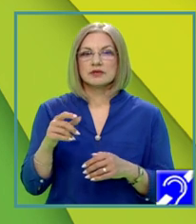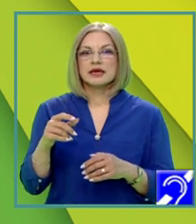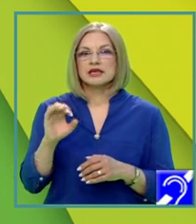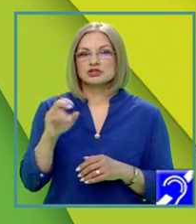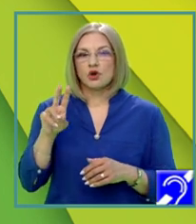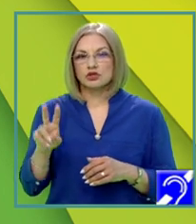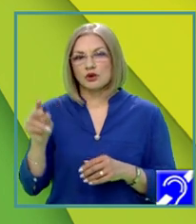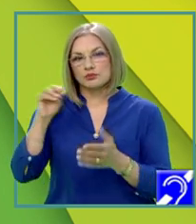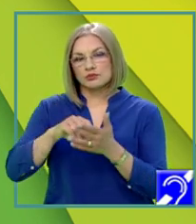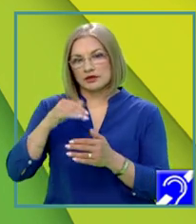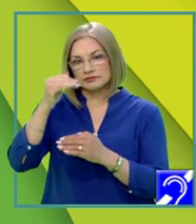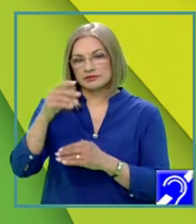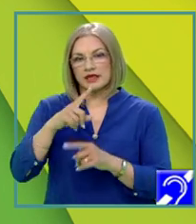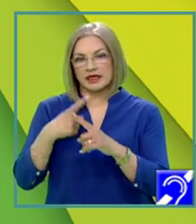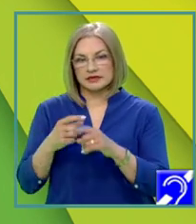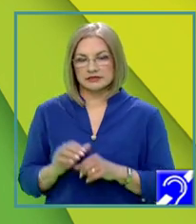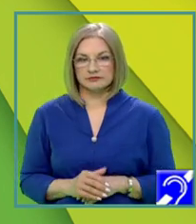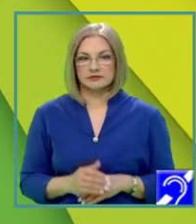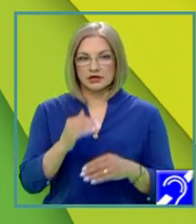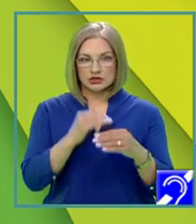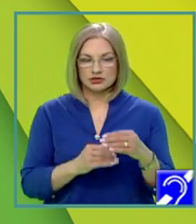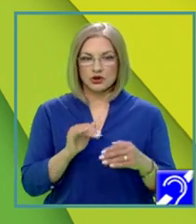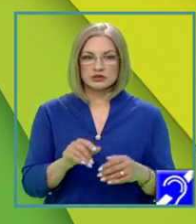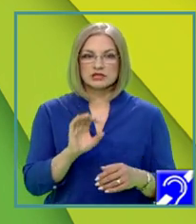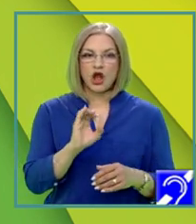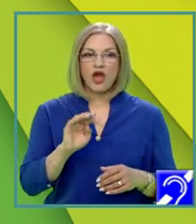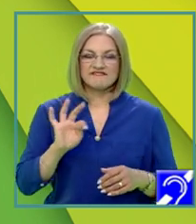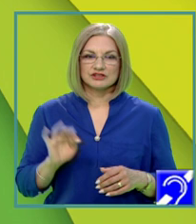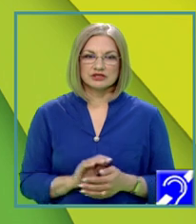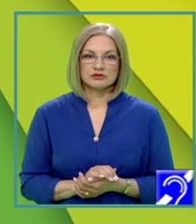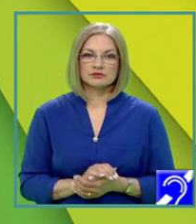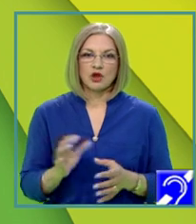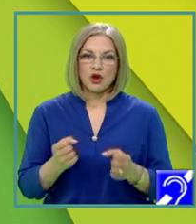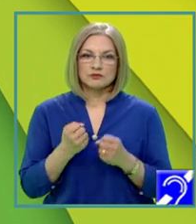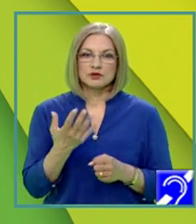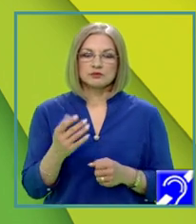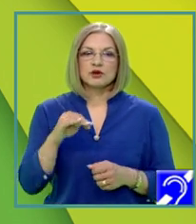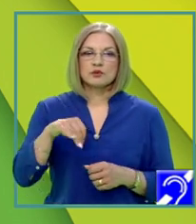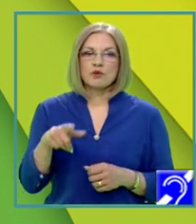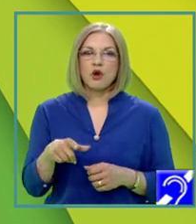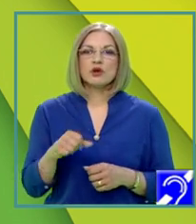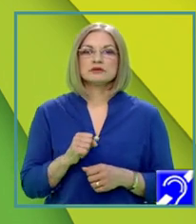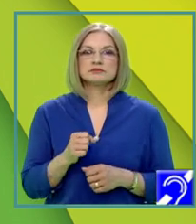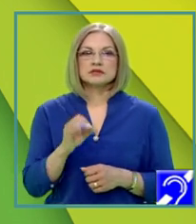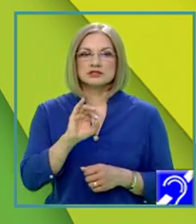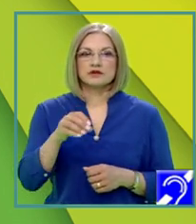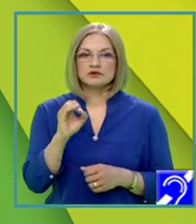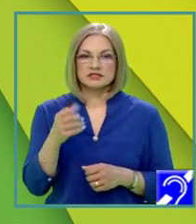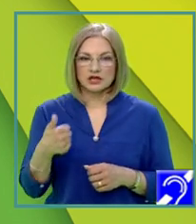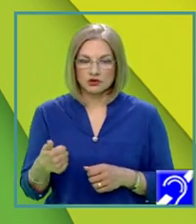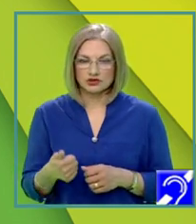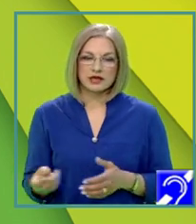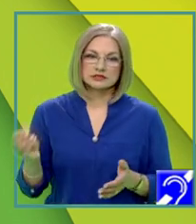dedesubt ne am notat cu eficientă să obținem x numărul de moli de dioxid de carbon 0,06 introducem în